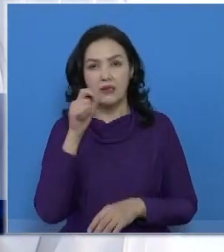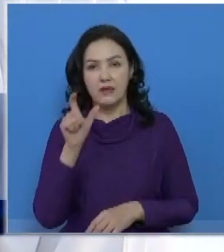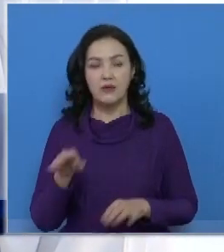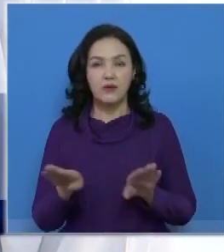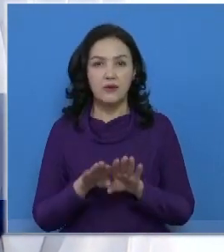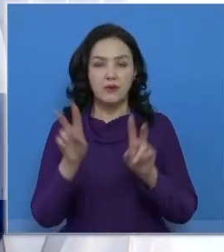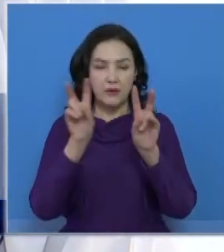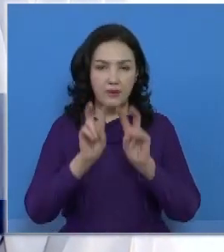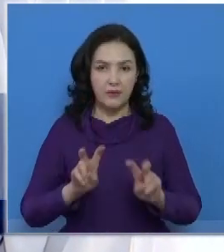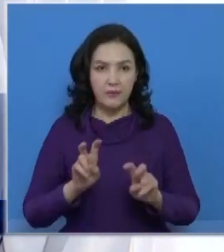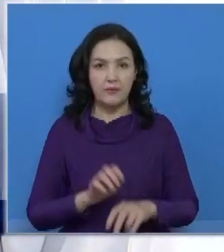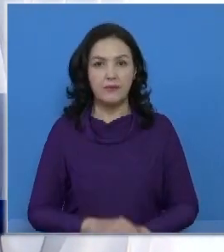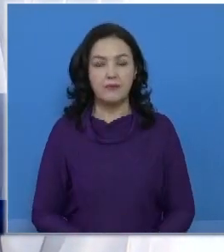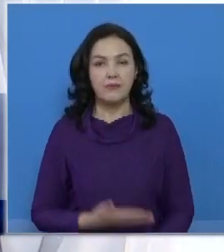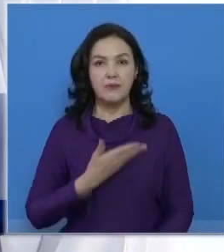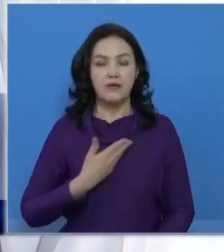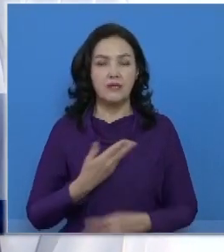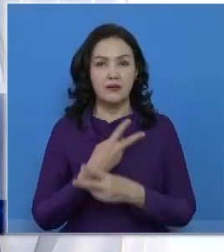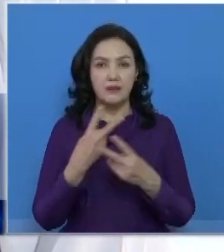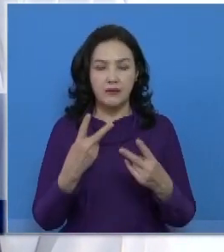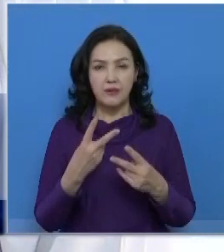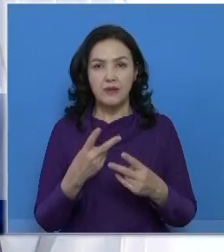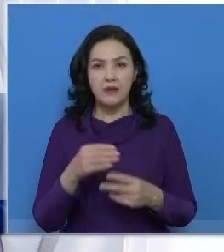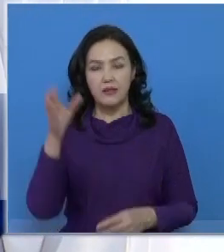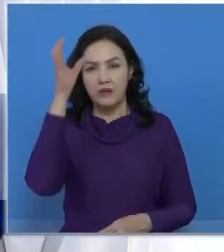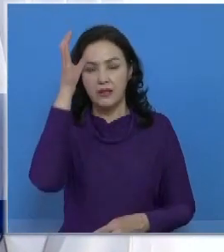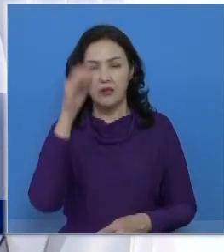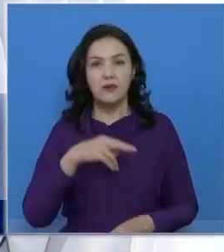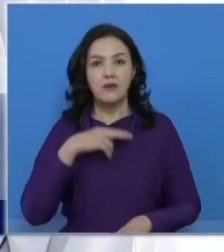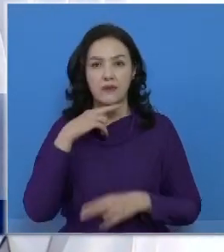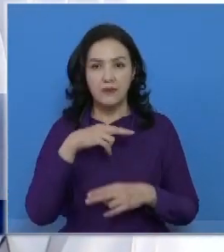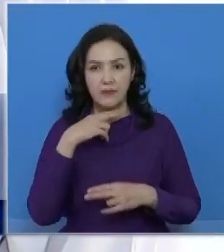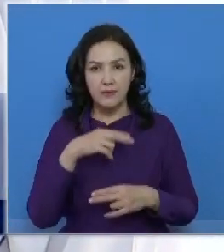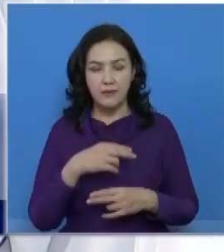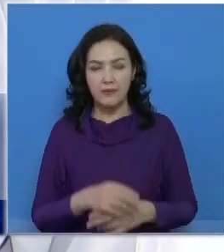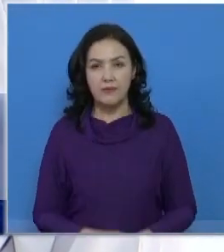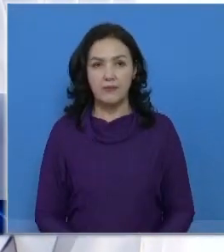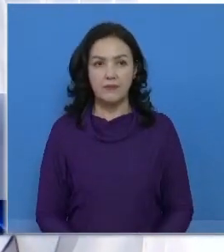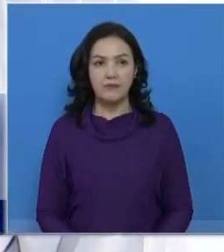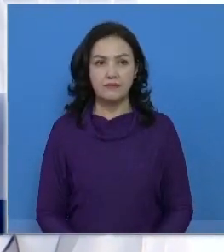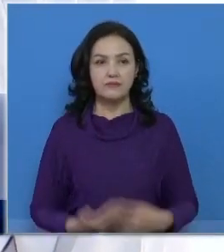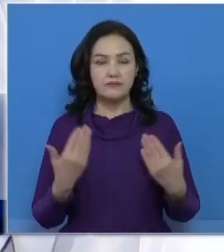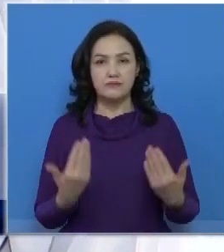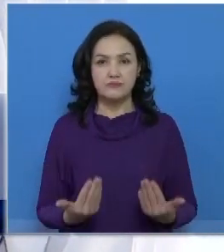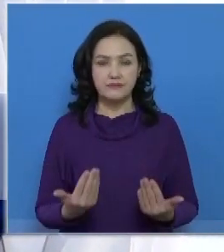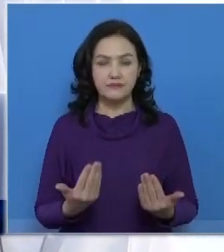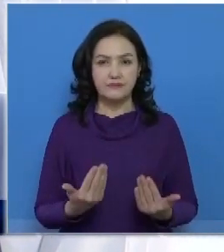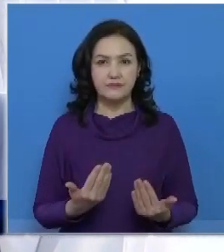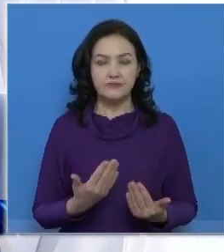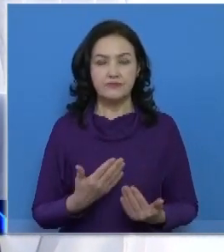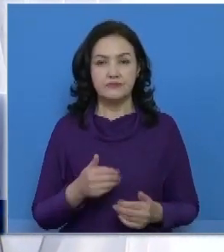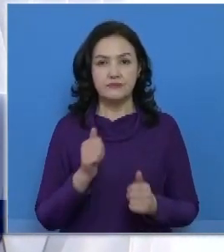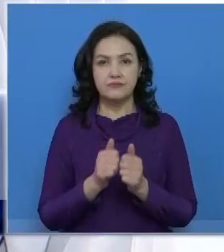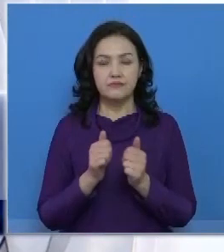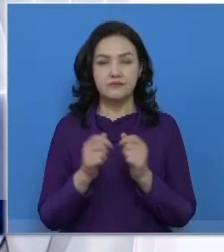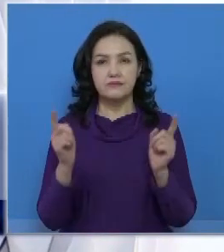осматриваем мы смотрим на Умка насторожность в основном сейчас на данный момент актуально